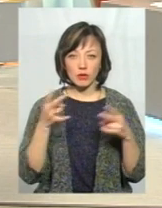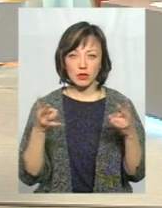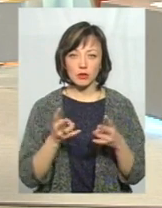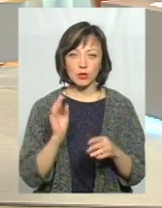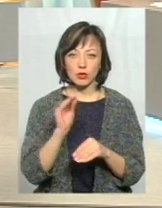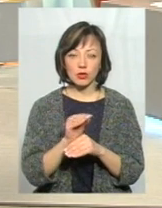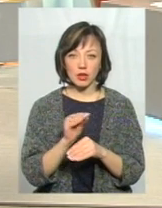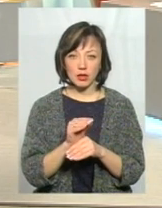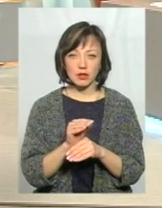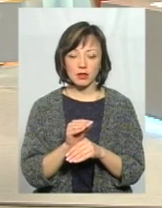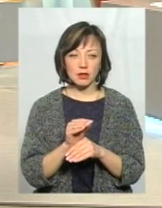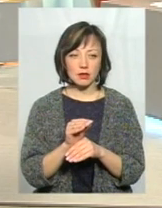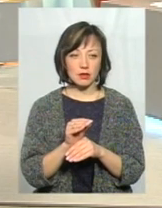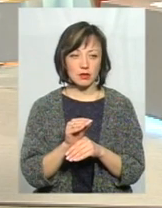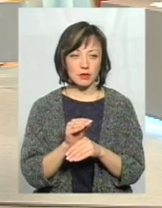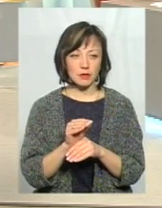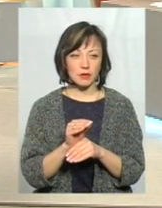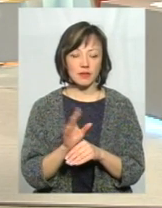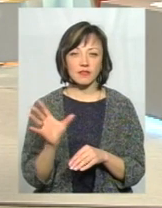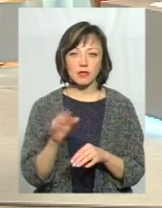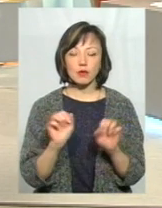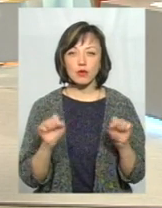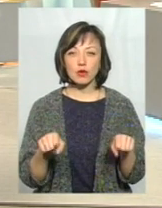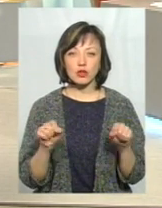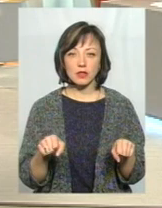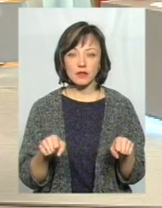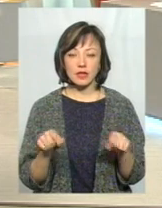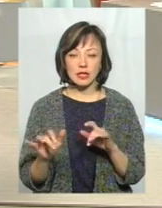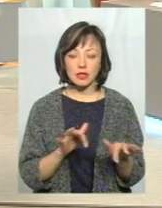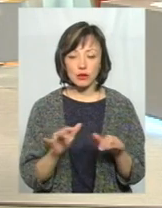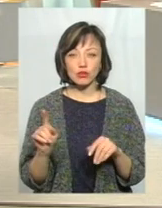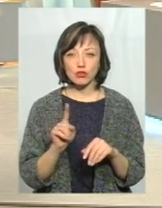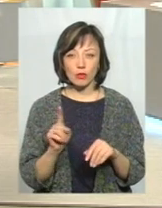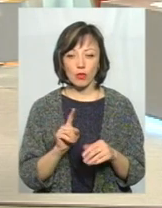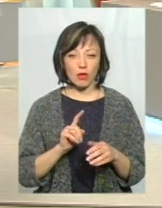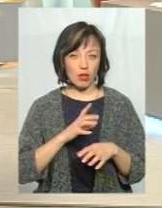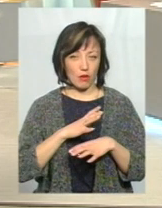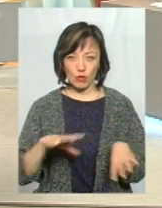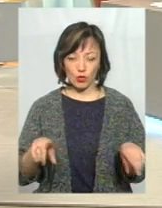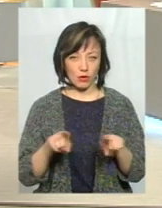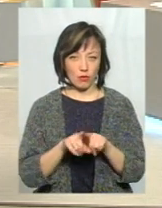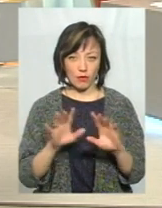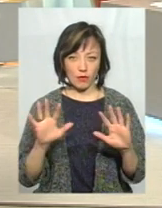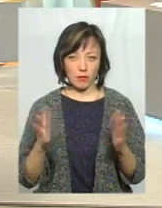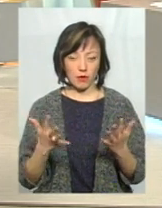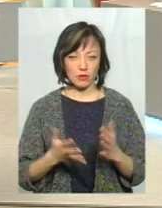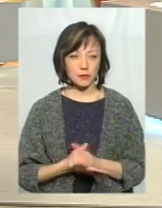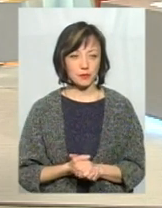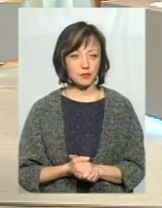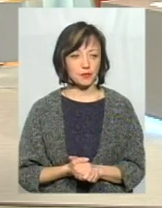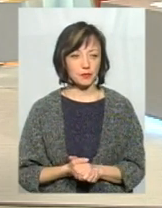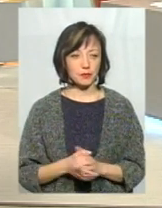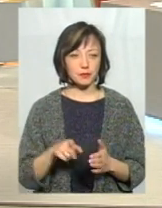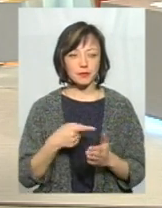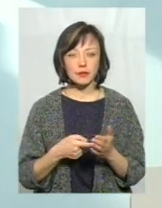додати всіх можливих дій, аби уникнути? Що тут може бути загроза.